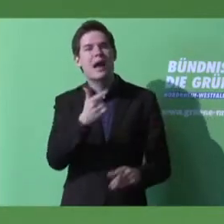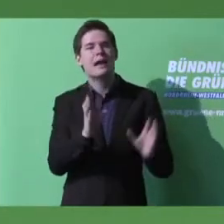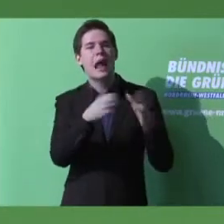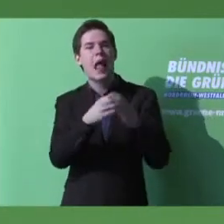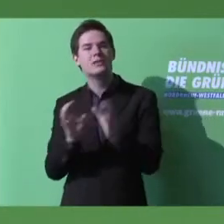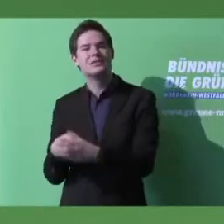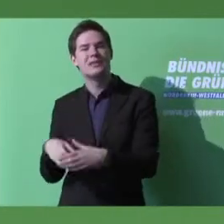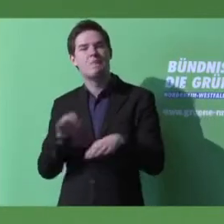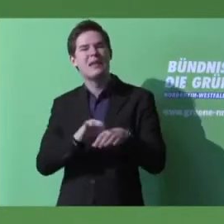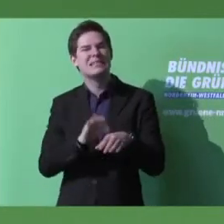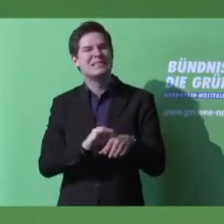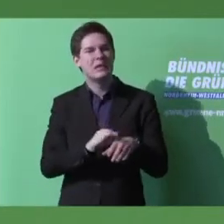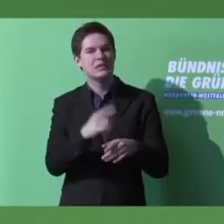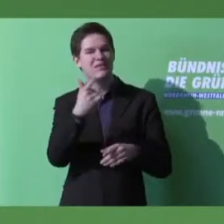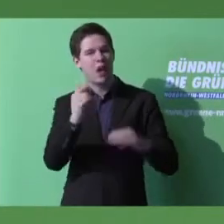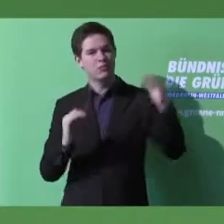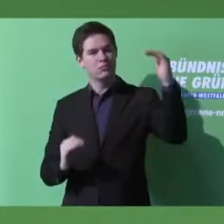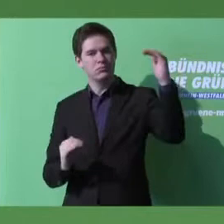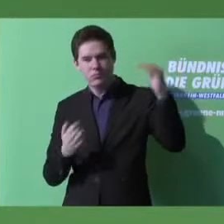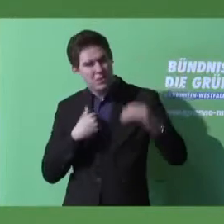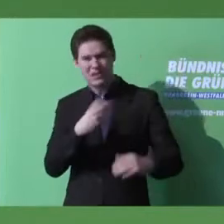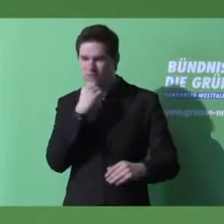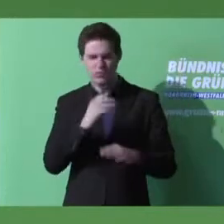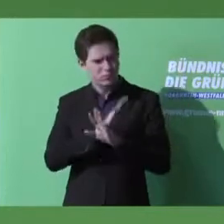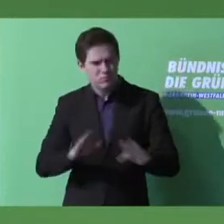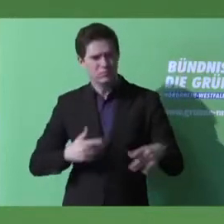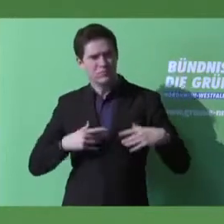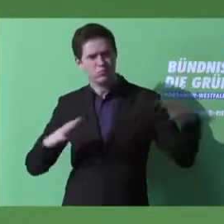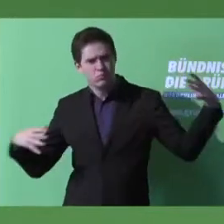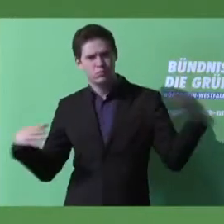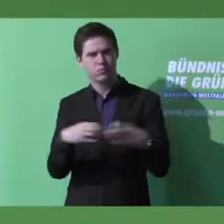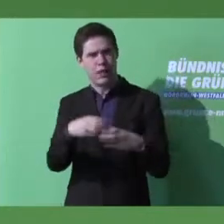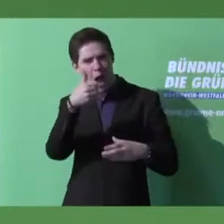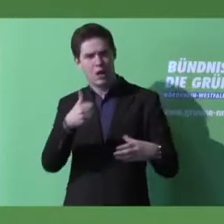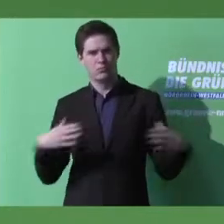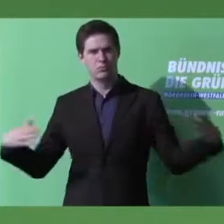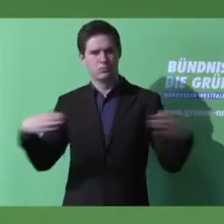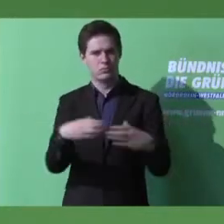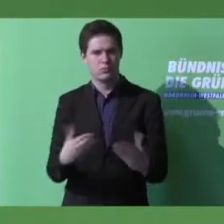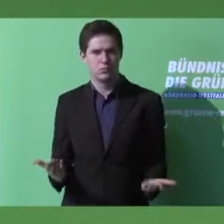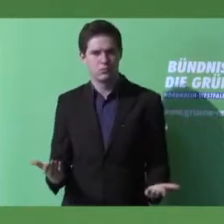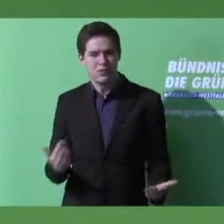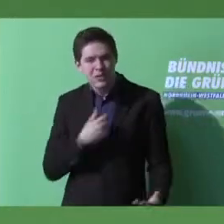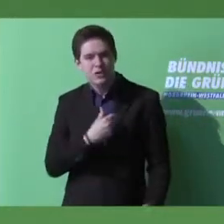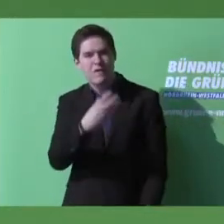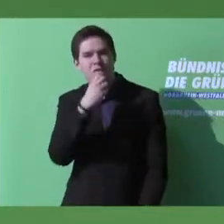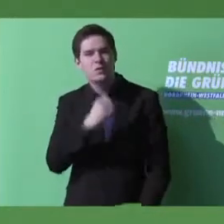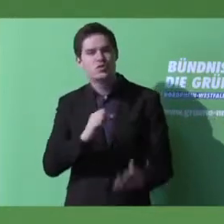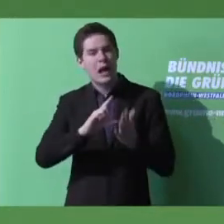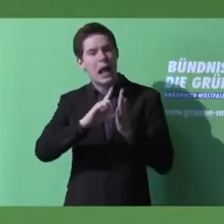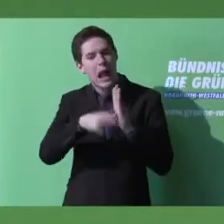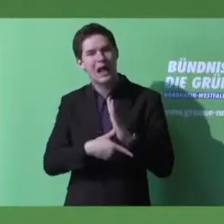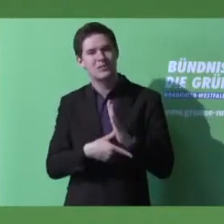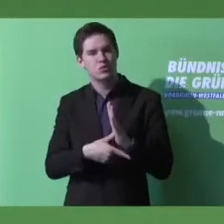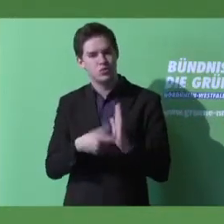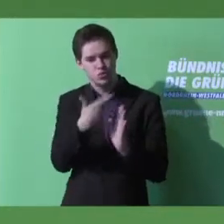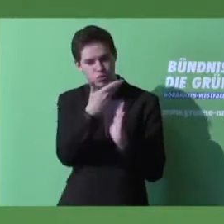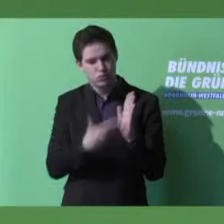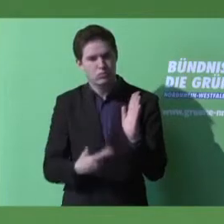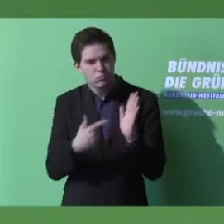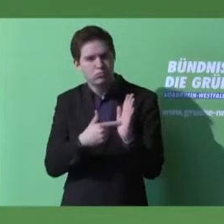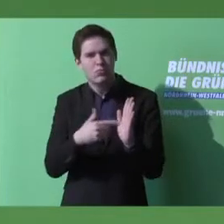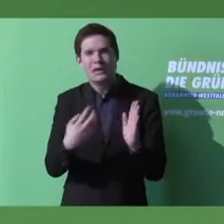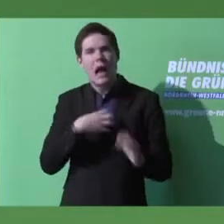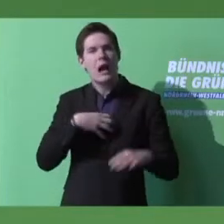Zweiklassenmedizin in Deutschland ein Ende zu bereiten. Wir wollen, dass Leistungen nach den Krankenkassen, nach